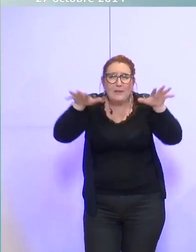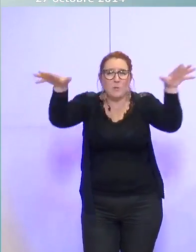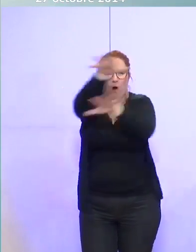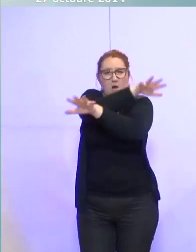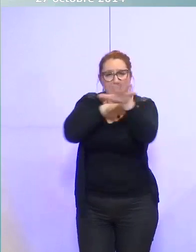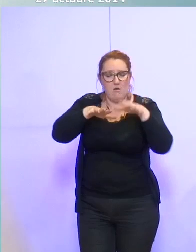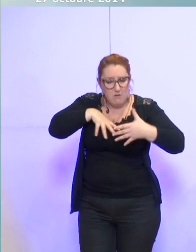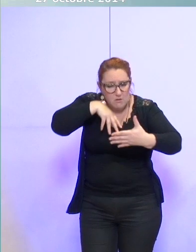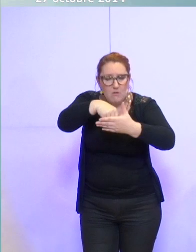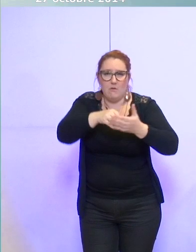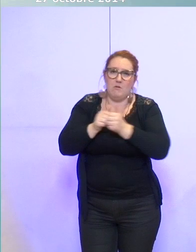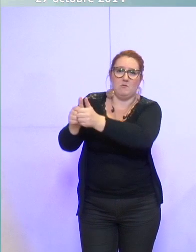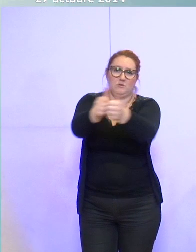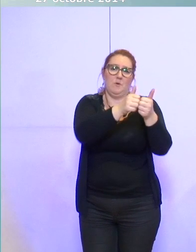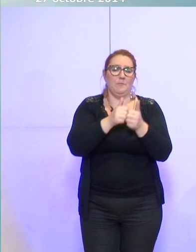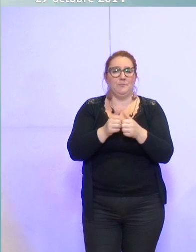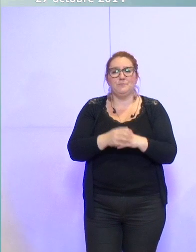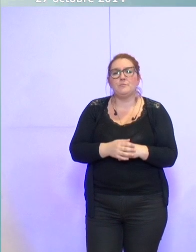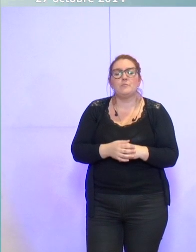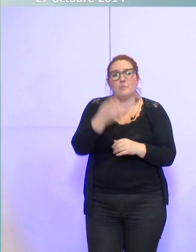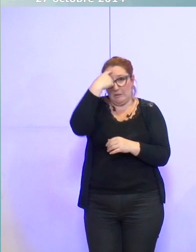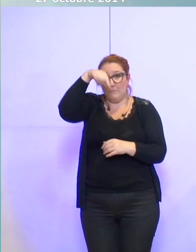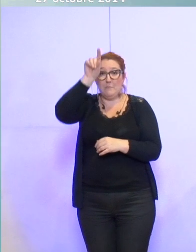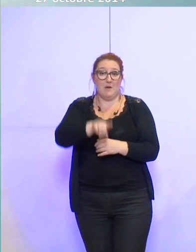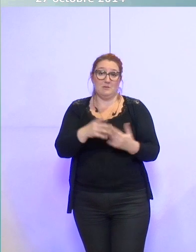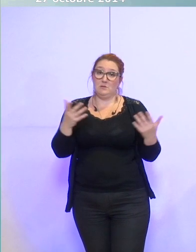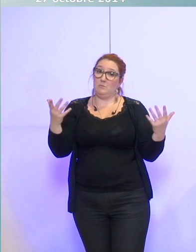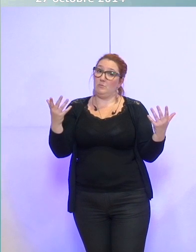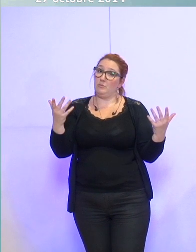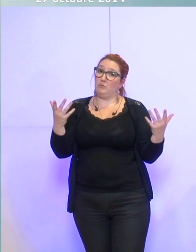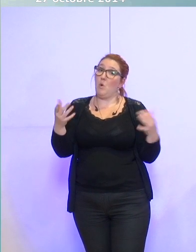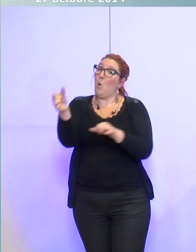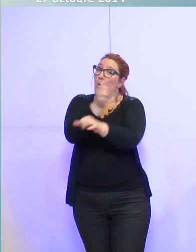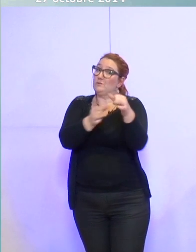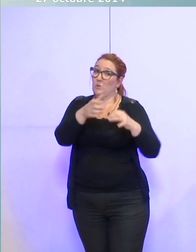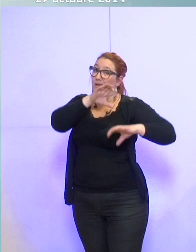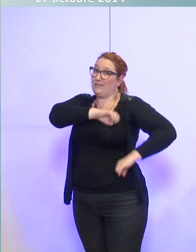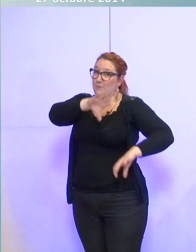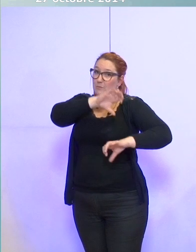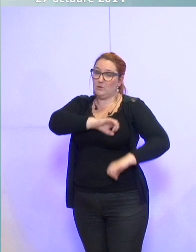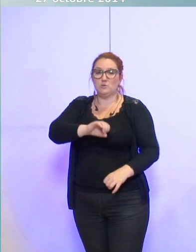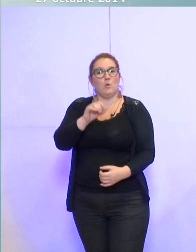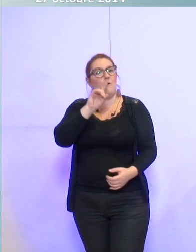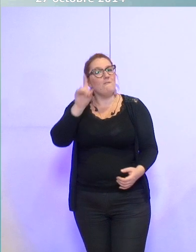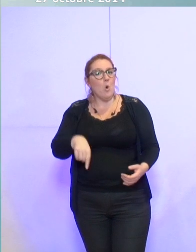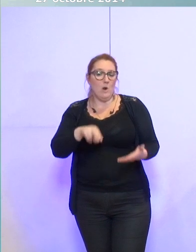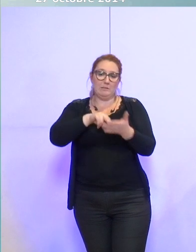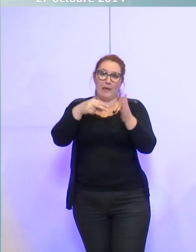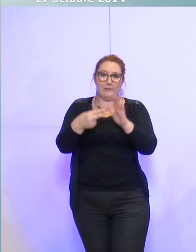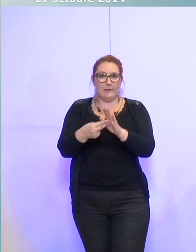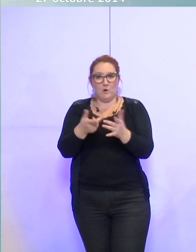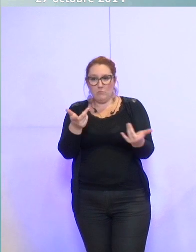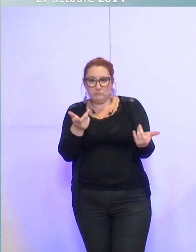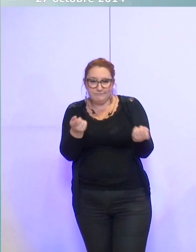acteurs. Il y a un principe d'expérimentation. L'idée est déjà de fiabiliser, de tester techniquement